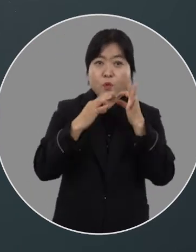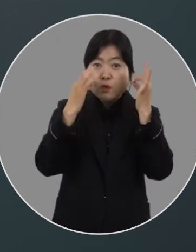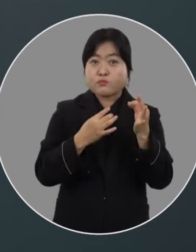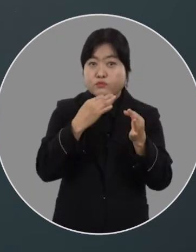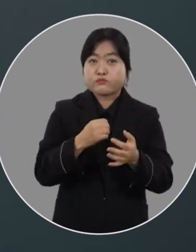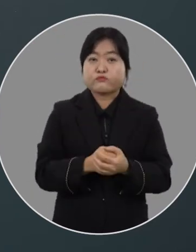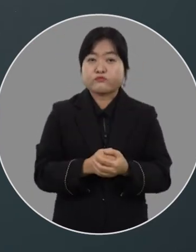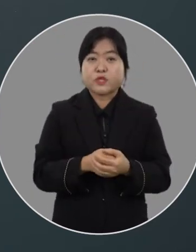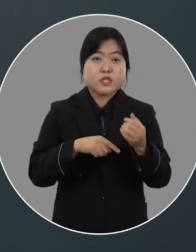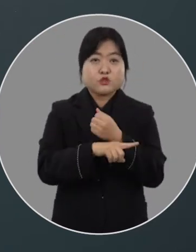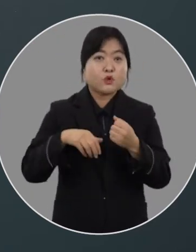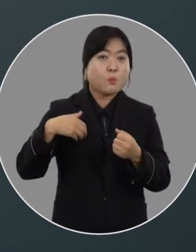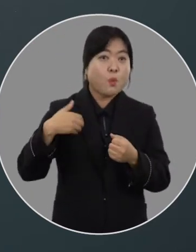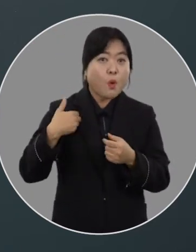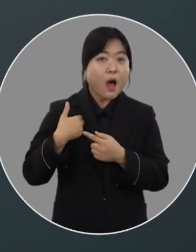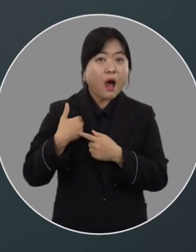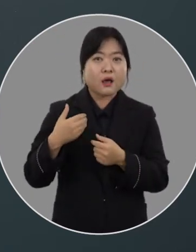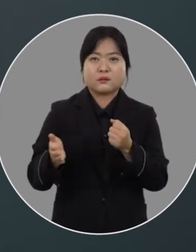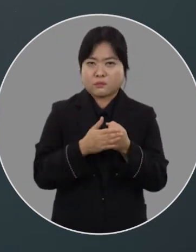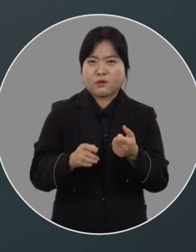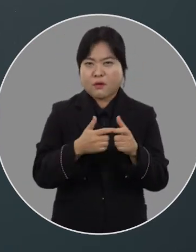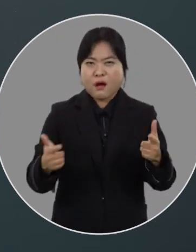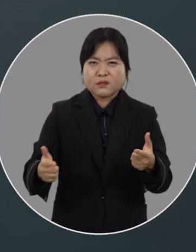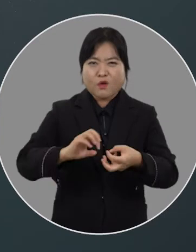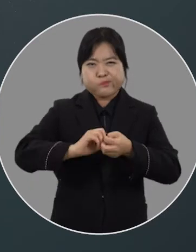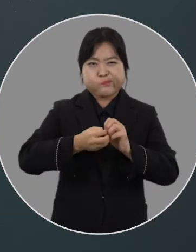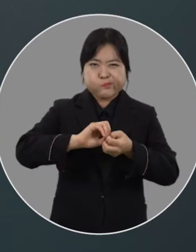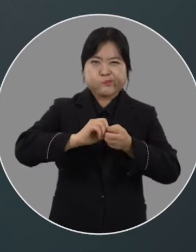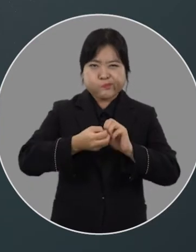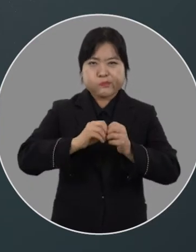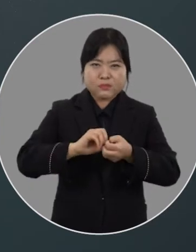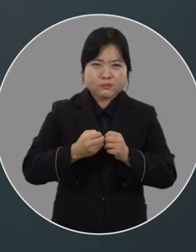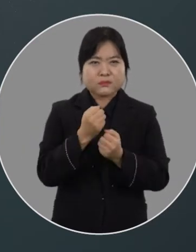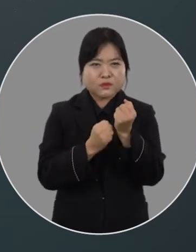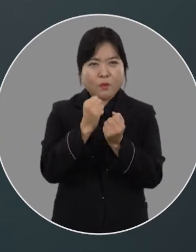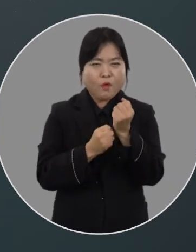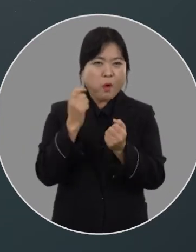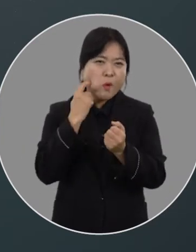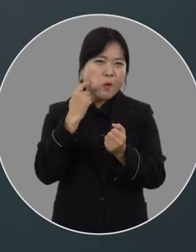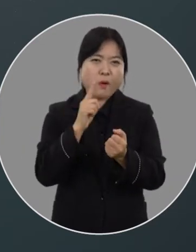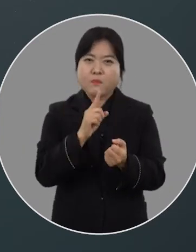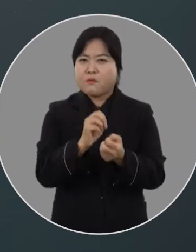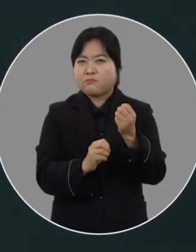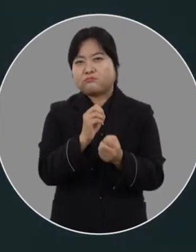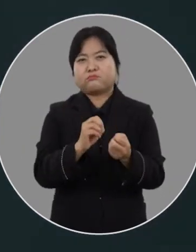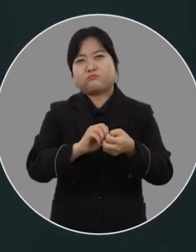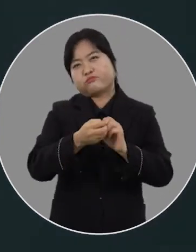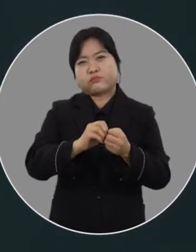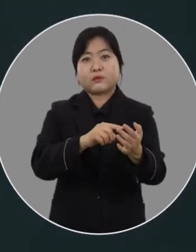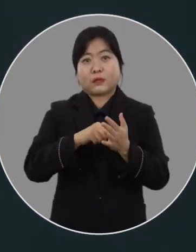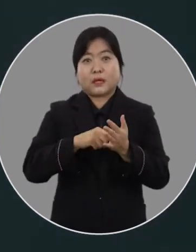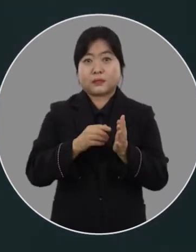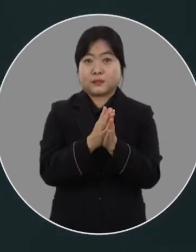것이었죠. 이유를 모르게 되자 여러 가지 얼토당토 않은 설명들이 나타나기 시작했습니다. 그 중에